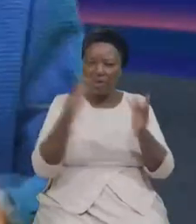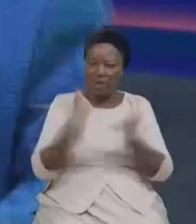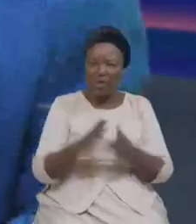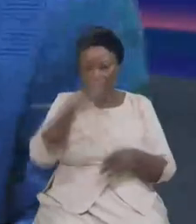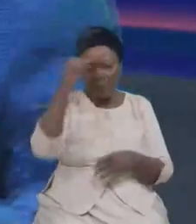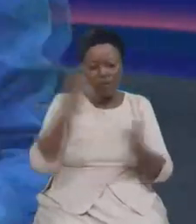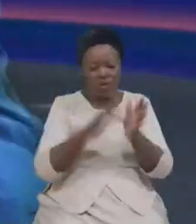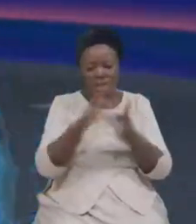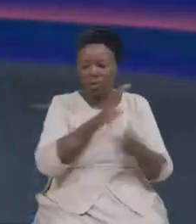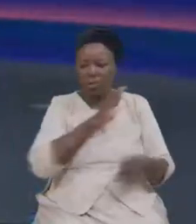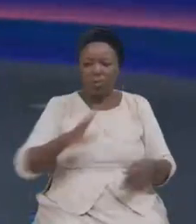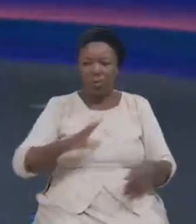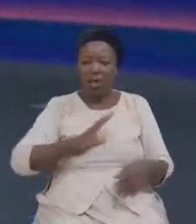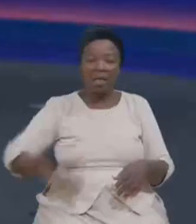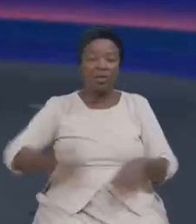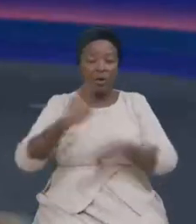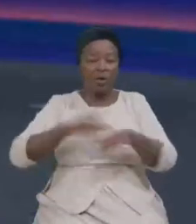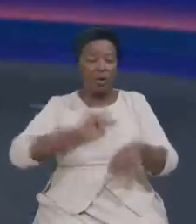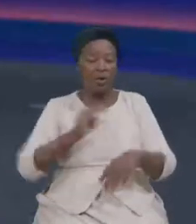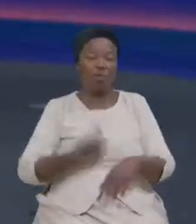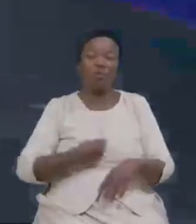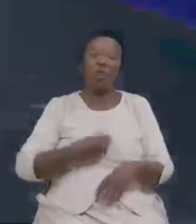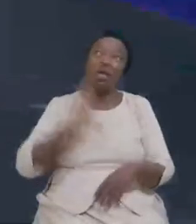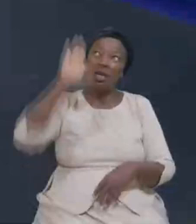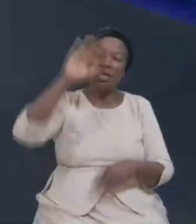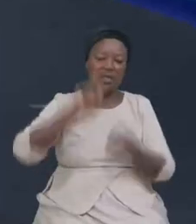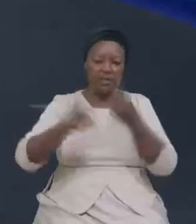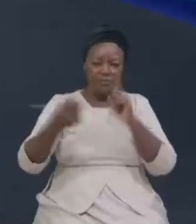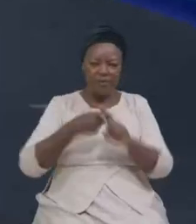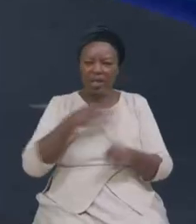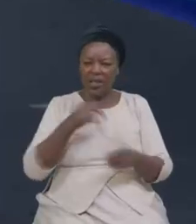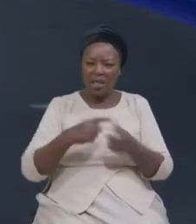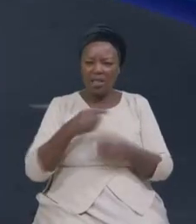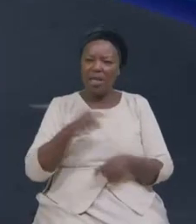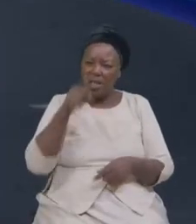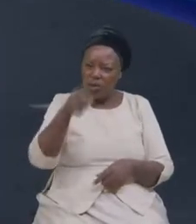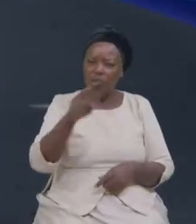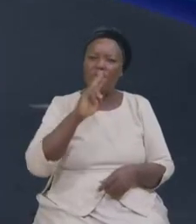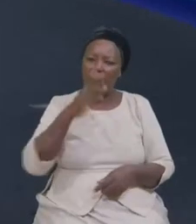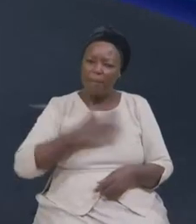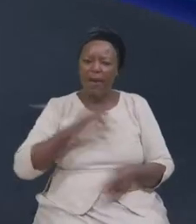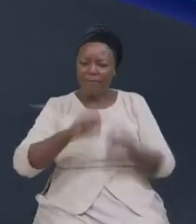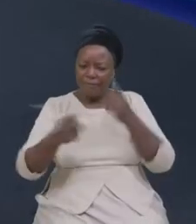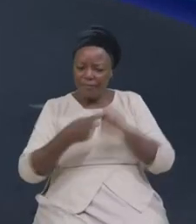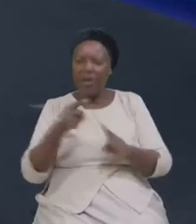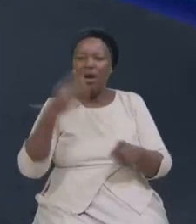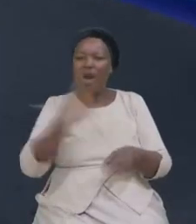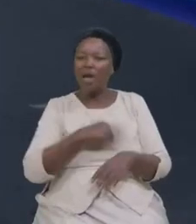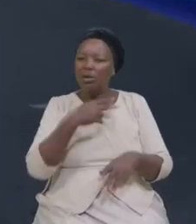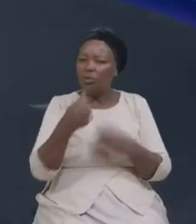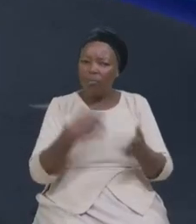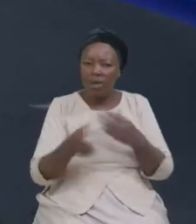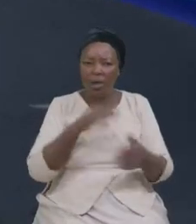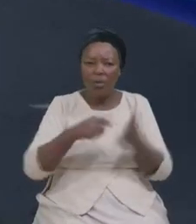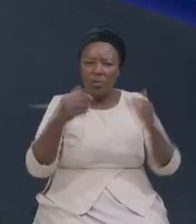amis. Il dit, tu es mon ami. Et tout ce que tu demandes sur la base du fait que tu es sauvé, sur